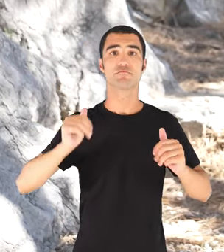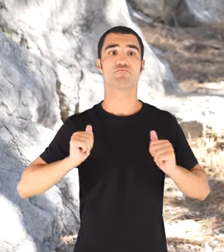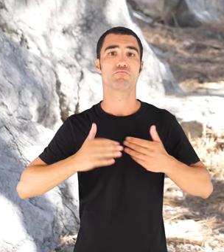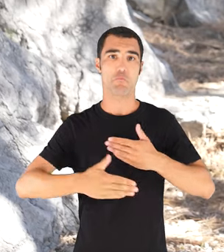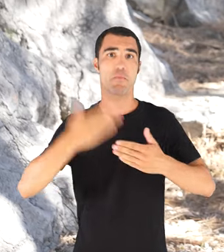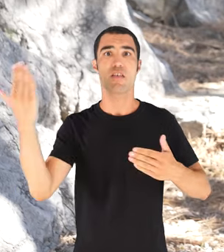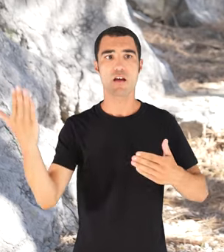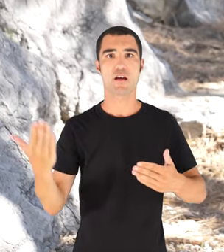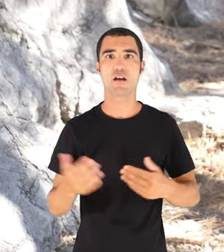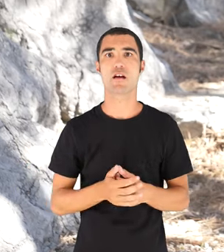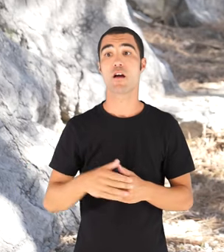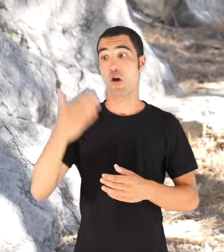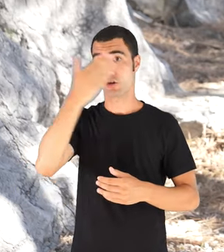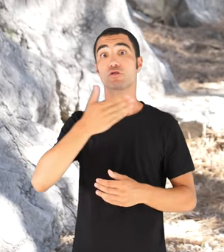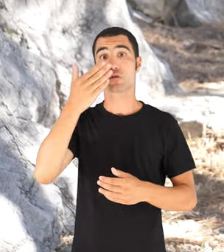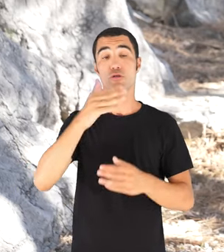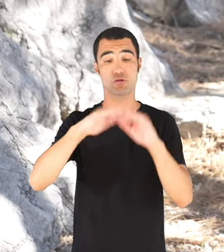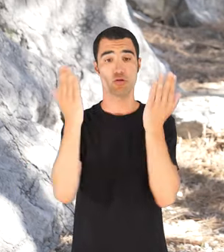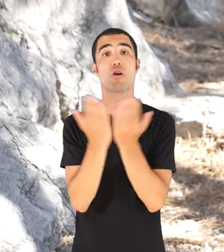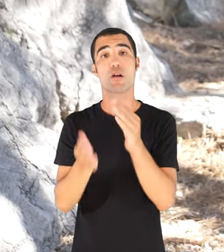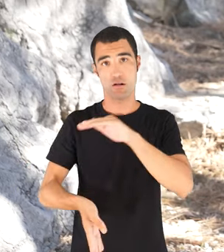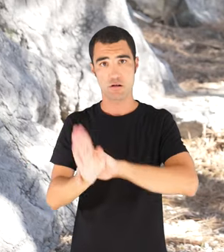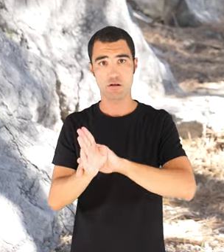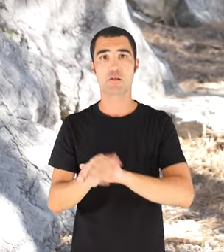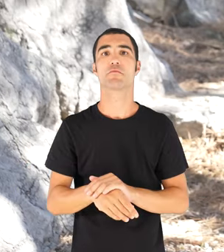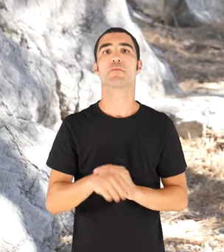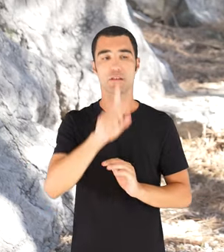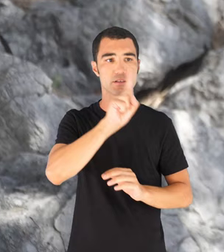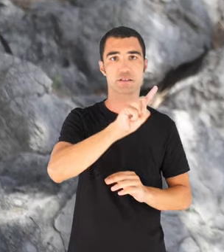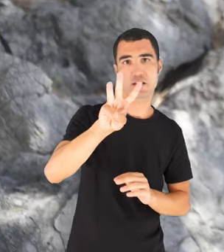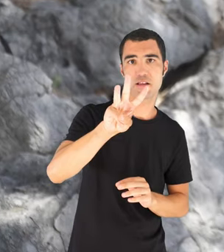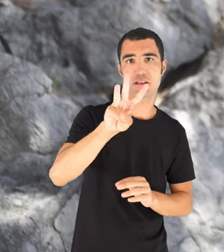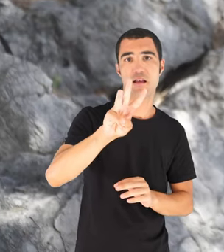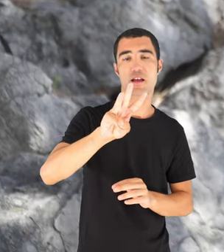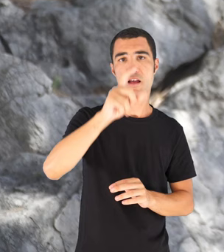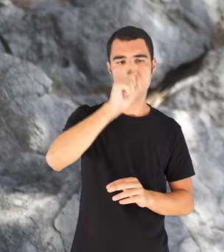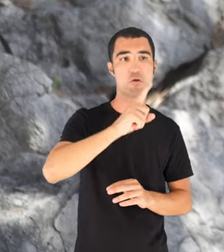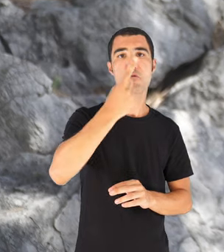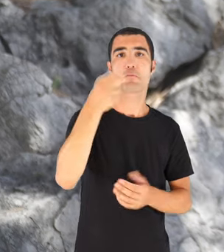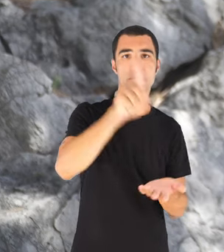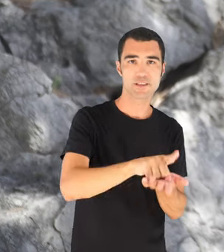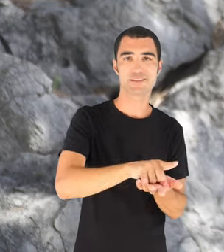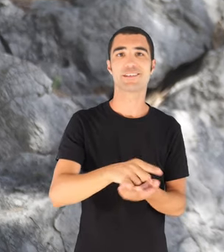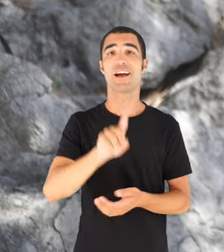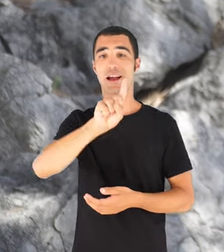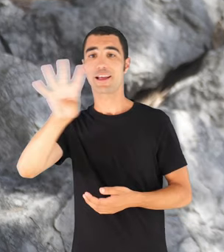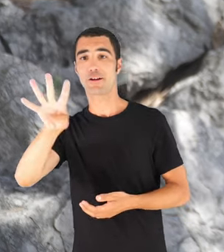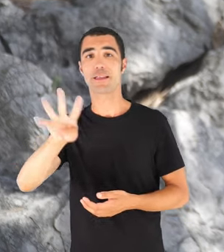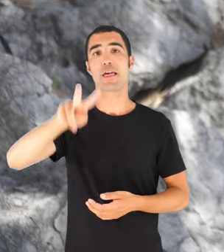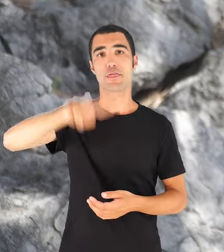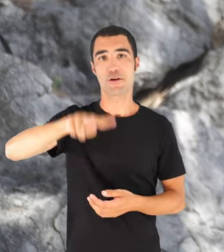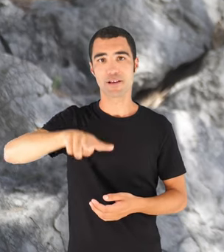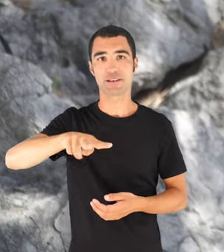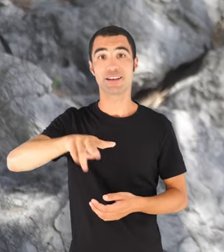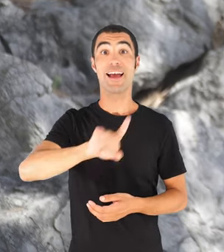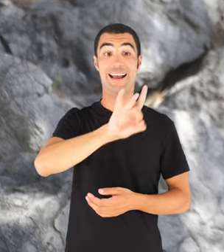encara anava a escola, vaig començar a 13 anys i vaig anar-hi un mes, en els 14 vaig anar-hi 2 mesos, ja